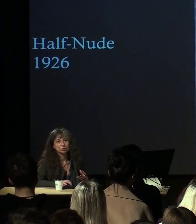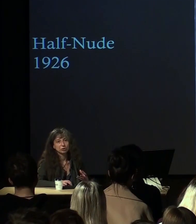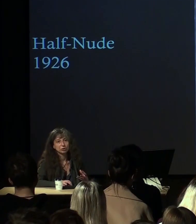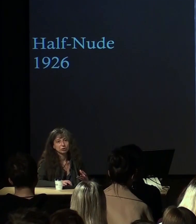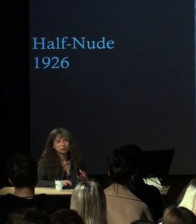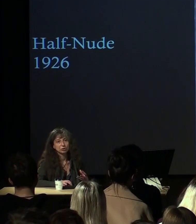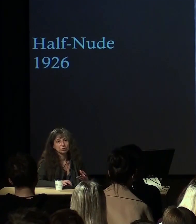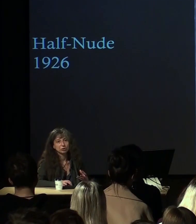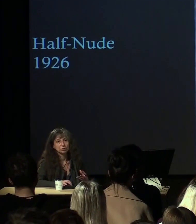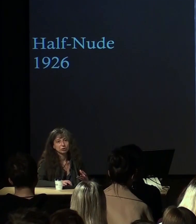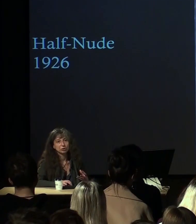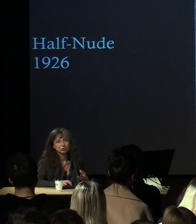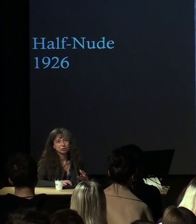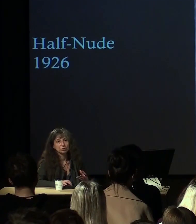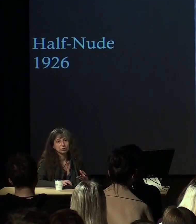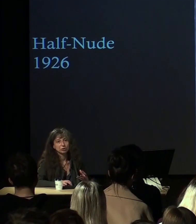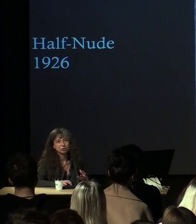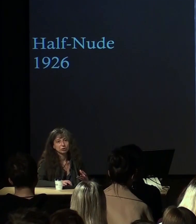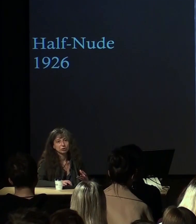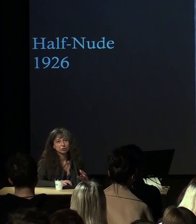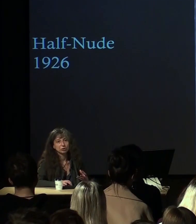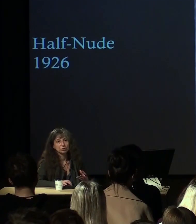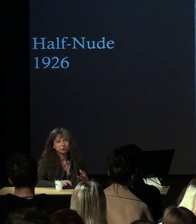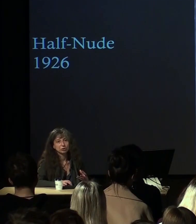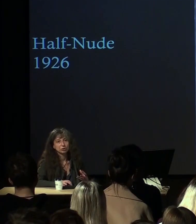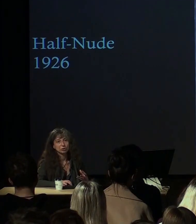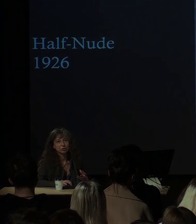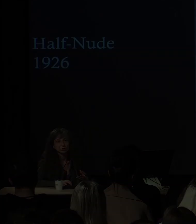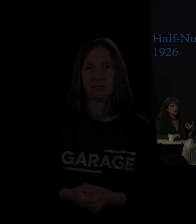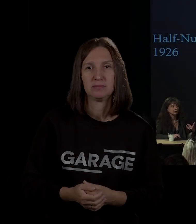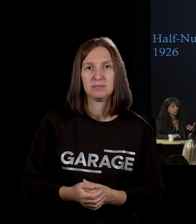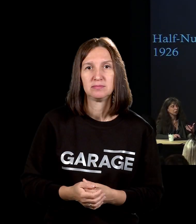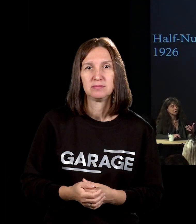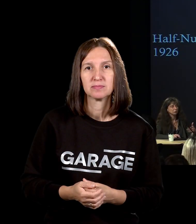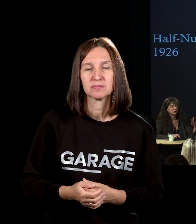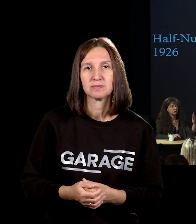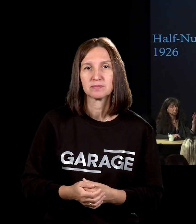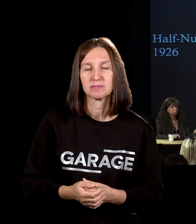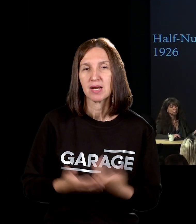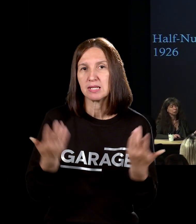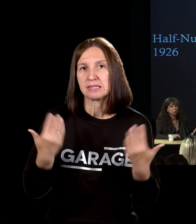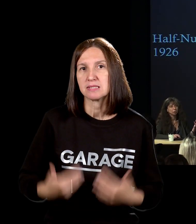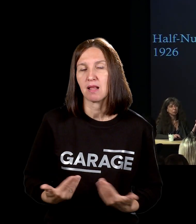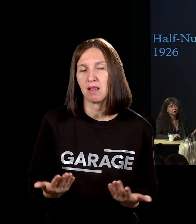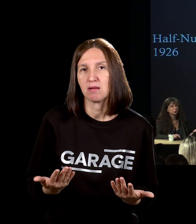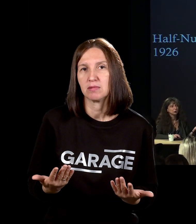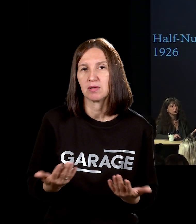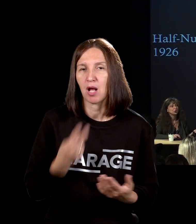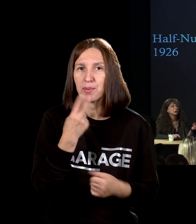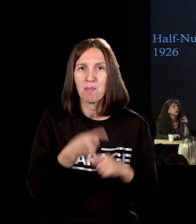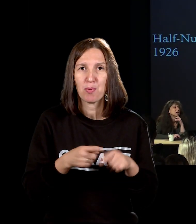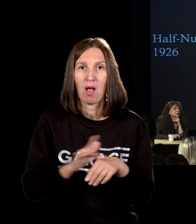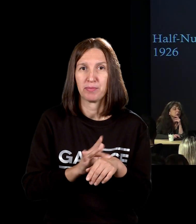незащищенности, несмотря на грузность фигуры и неправильные черты лица. Которая как бы вот эта